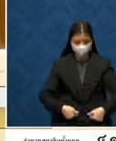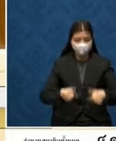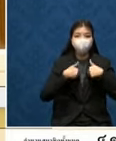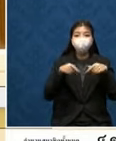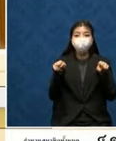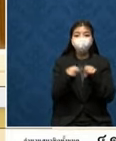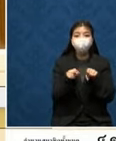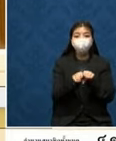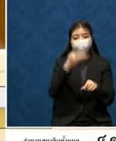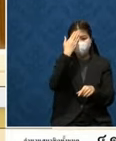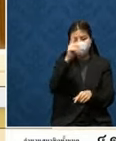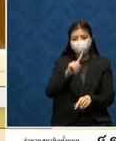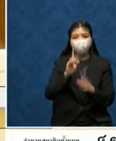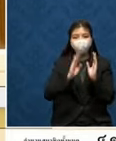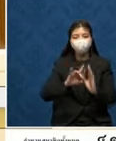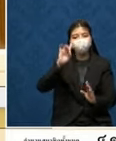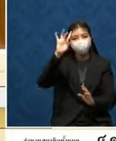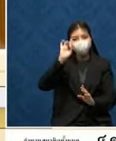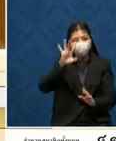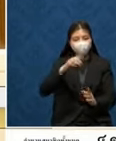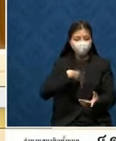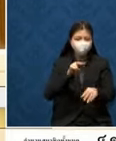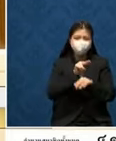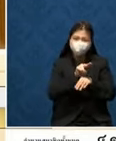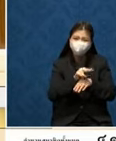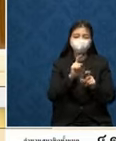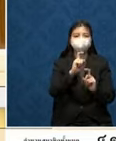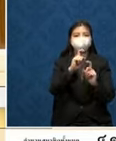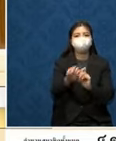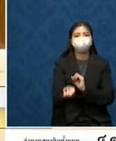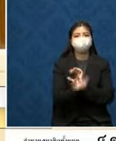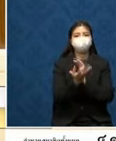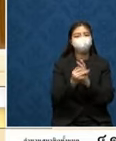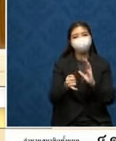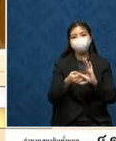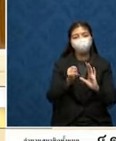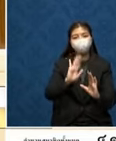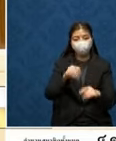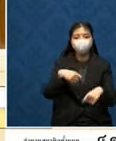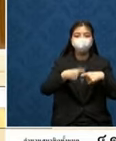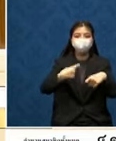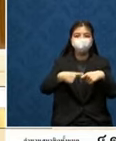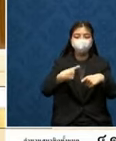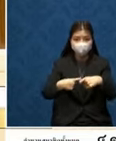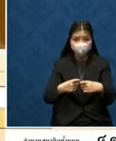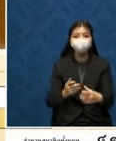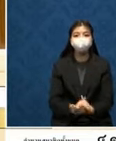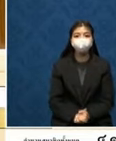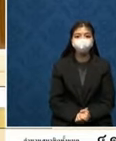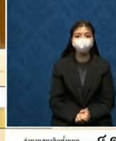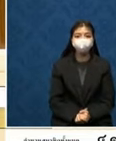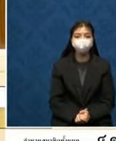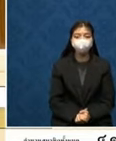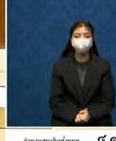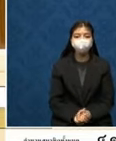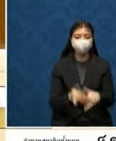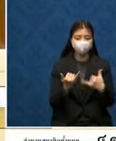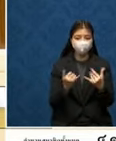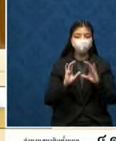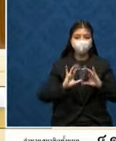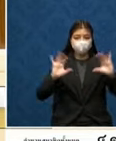พวกนี้ดูมากๆมันก็บ้าเหมือนกันนี่คือสิ่งที่มันทำมันไม่ง่ายนะหรอกคุณนะเพราะฉะนั้นสิ่งเหล่านี้เป็นสิ่งัฐบาล